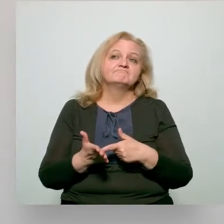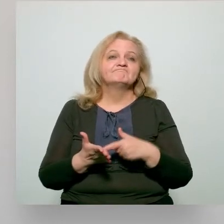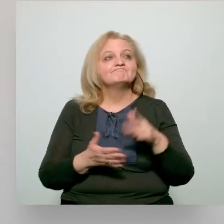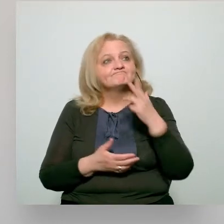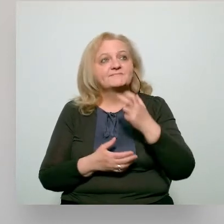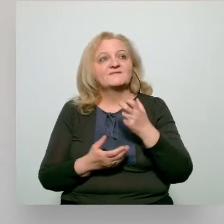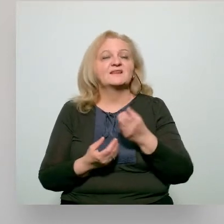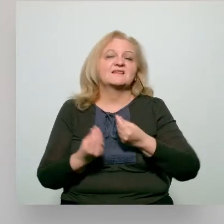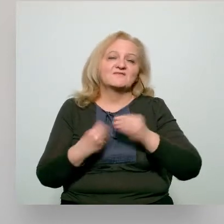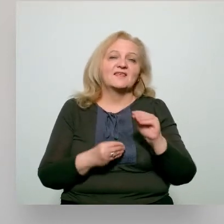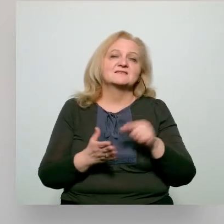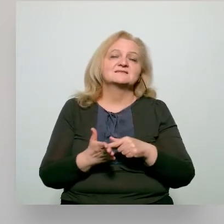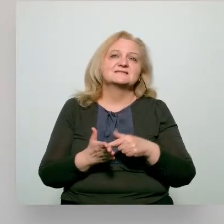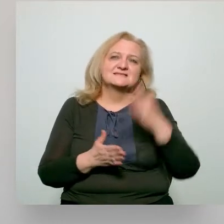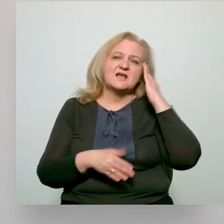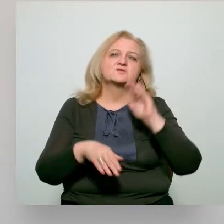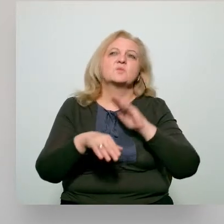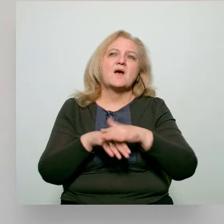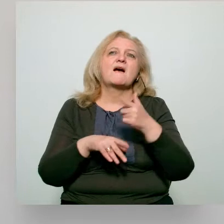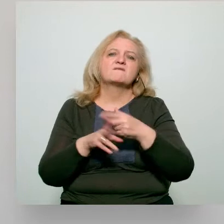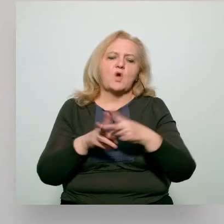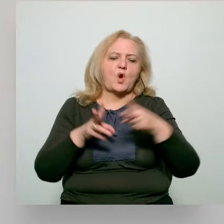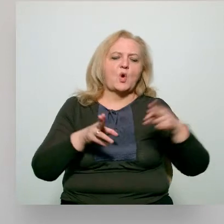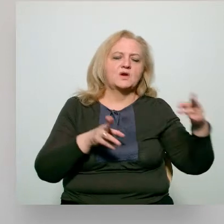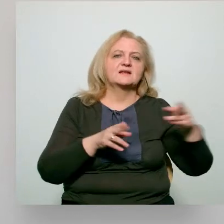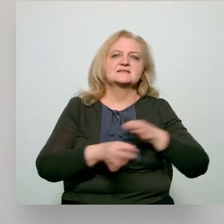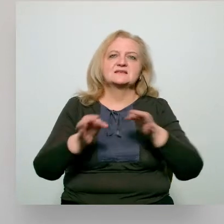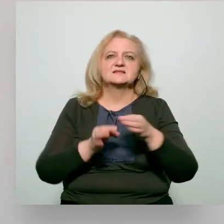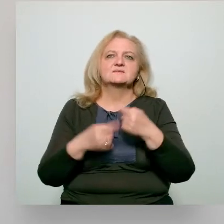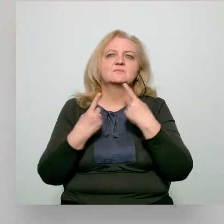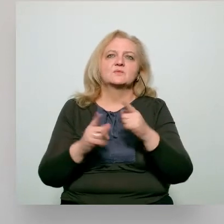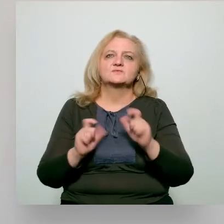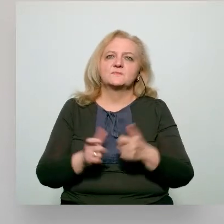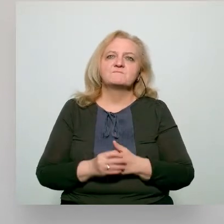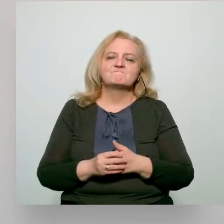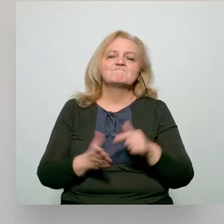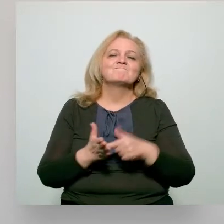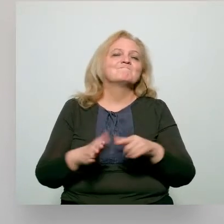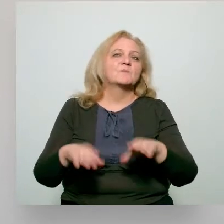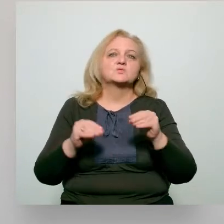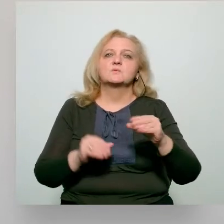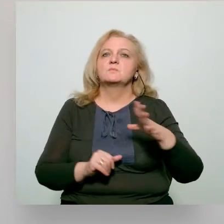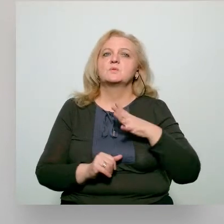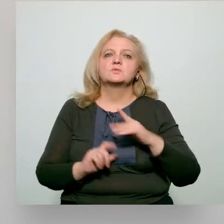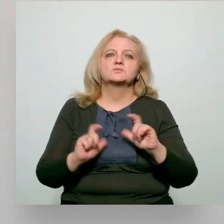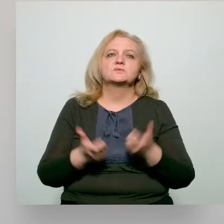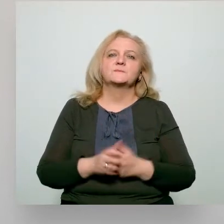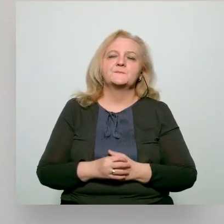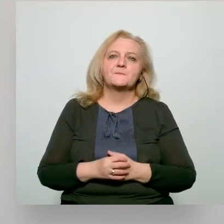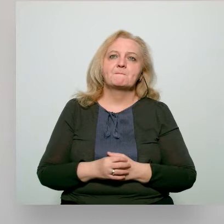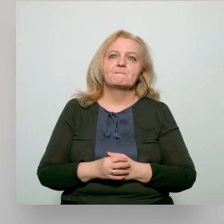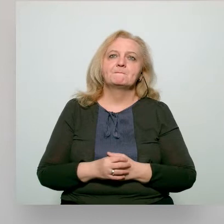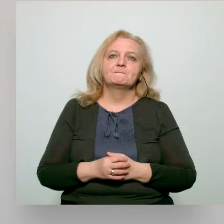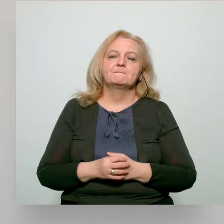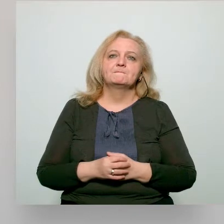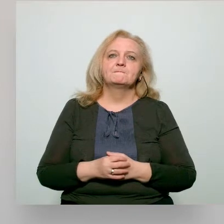i znane momenty historyczne wskazali, one rozpoczęły się od, powiedzmy,